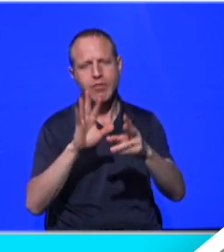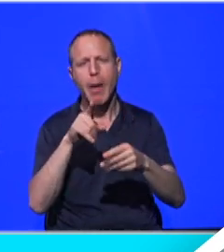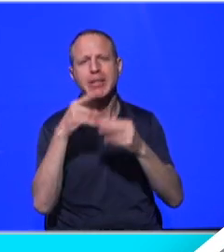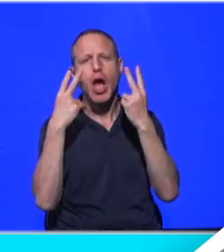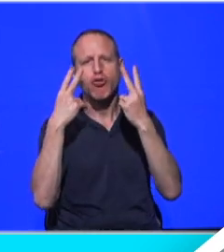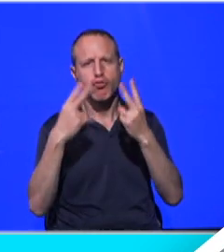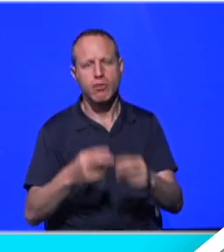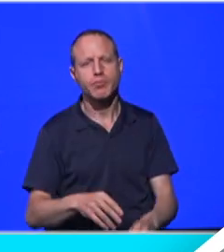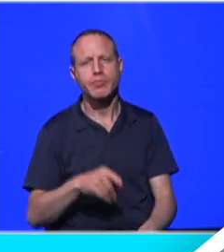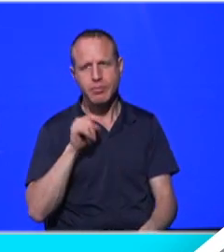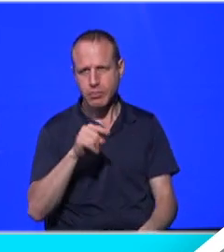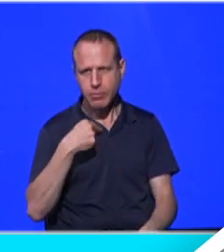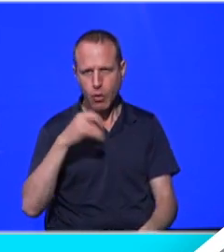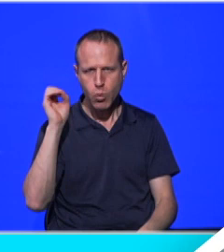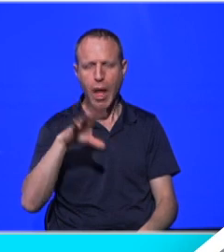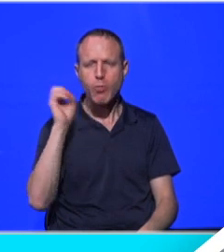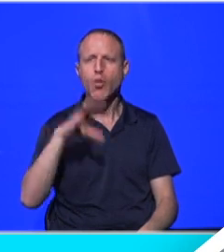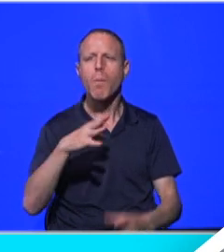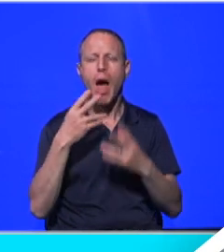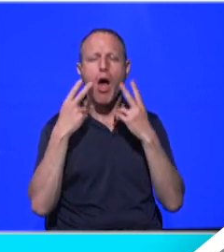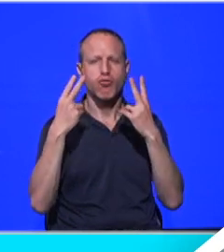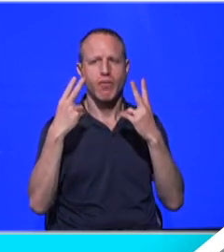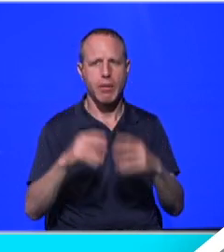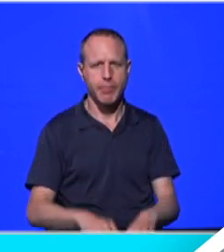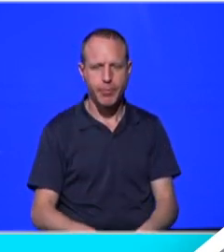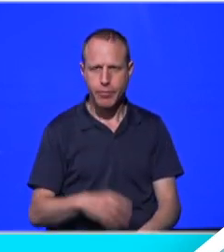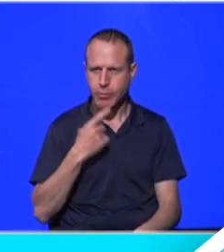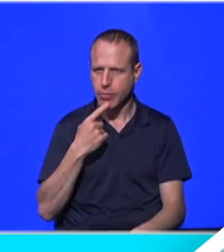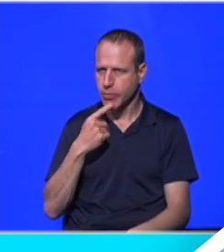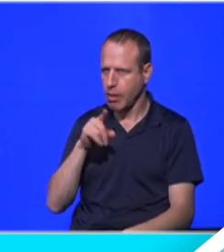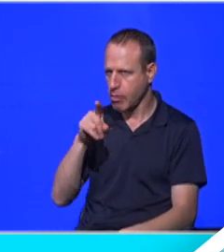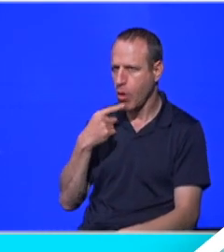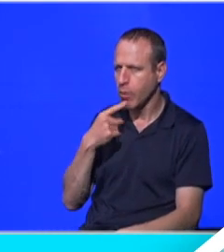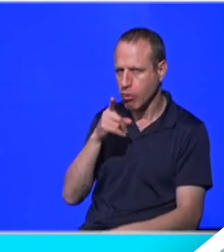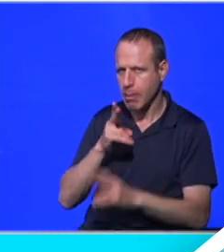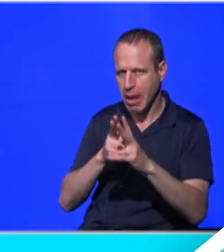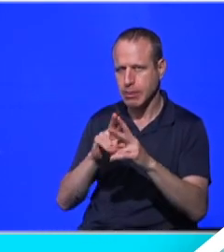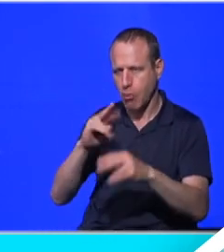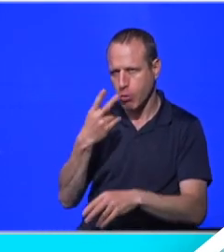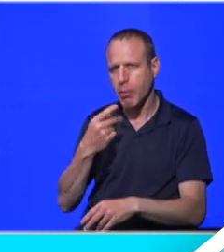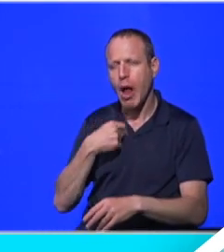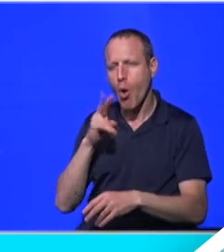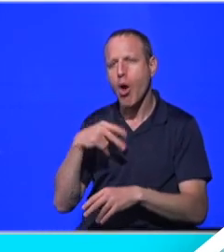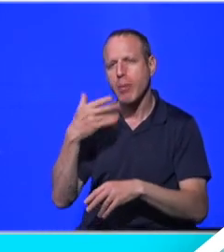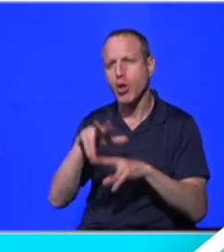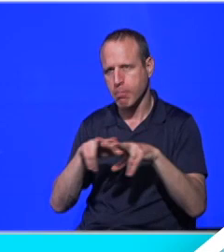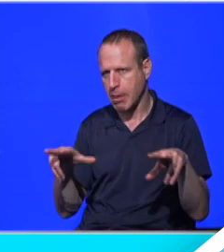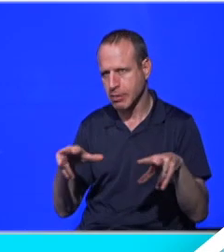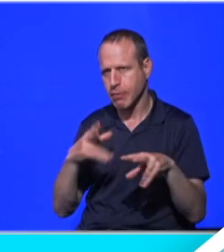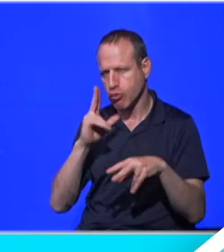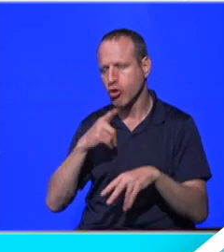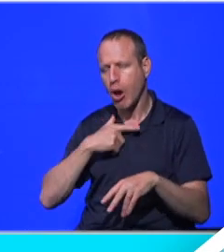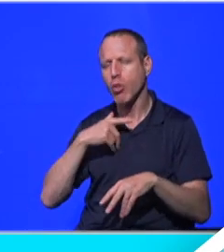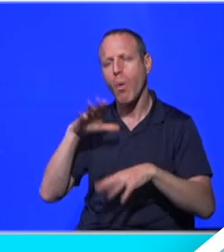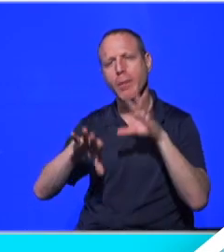ואני חושב שבכך תרמנו תרומה נכבדת. אוקיי, זאת אומרת, אתה אומר, אתם רצים עוד פעם, אנחנו יכולים להיות במצב שיש לנו באמת